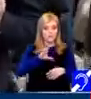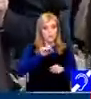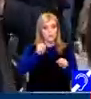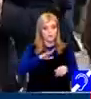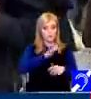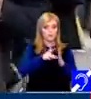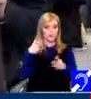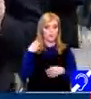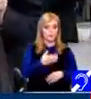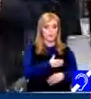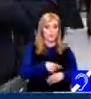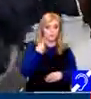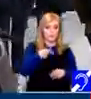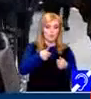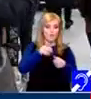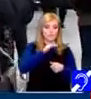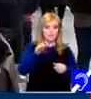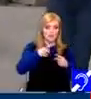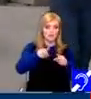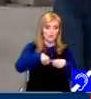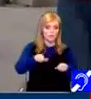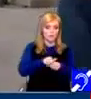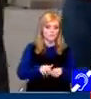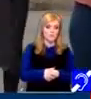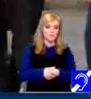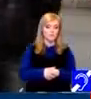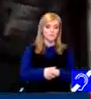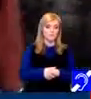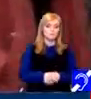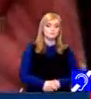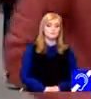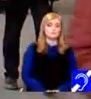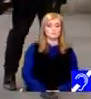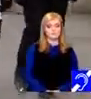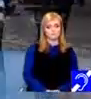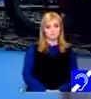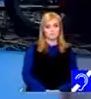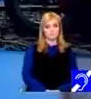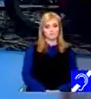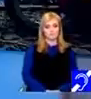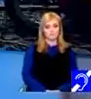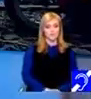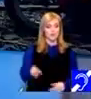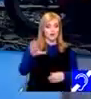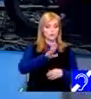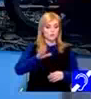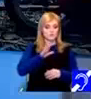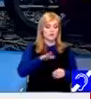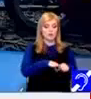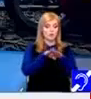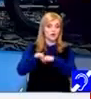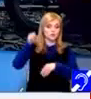în București, spun oficialii Comisiei, mai ales că nicio agenție europeană nu și-are sediul la noi. Uniunea Europeană va